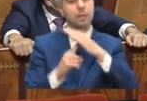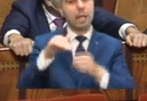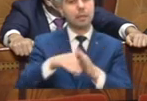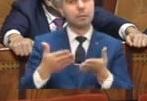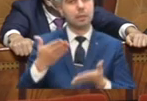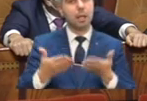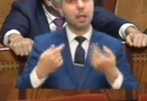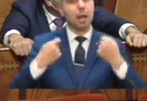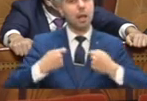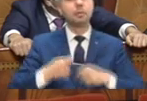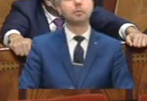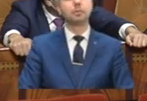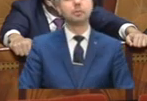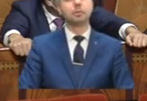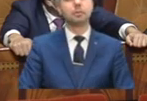يخليك. نعم.